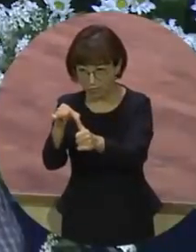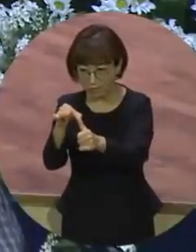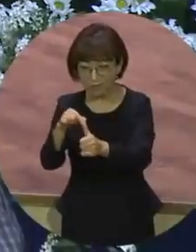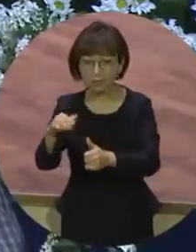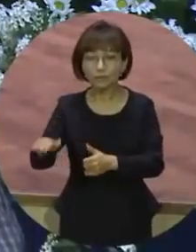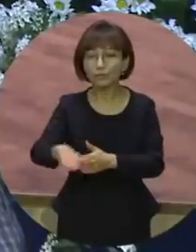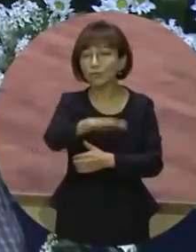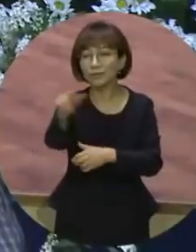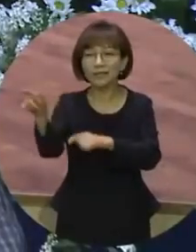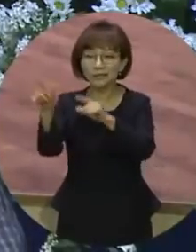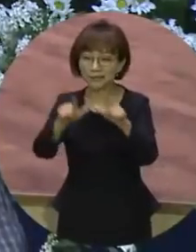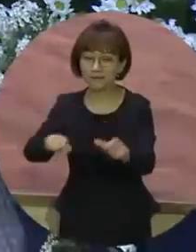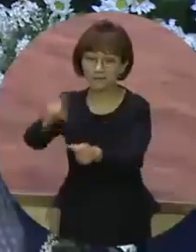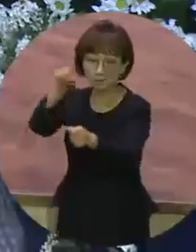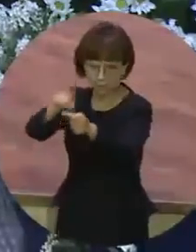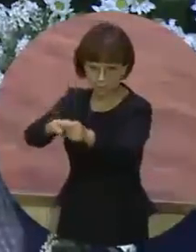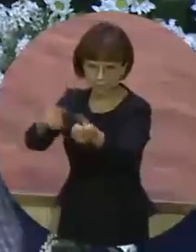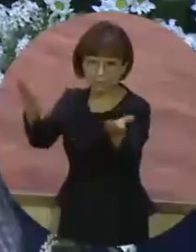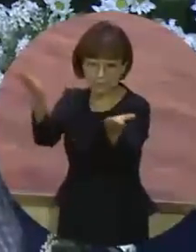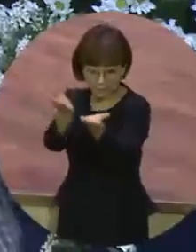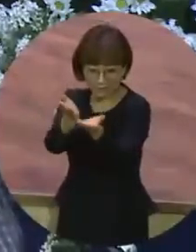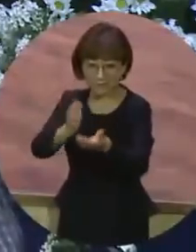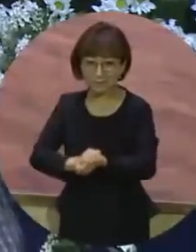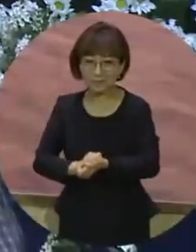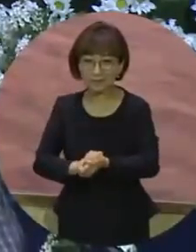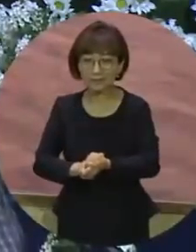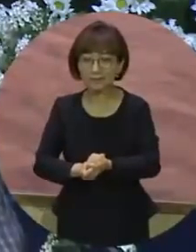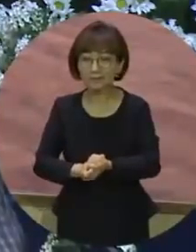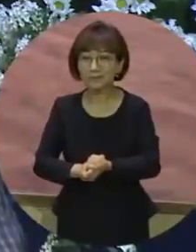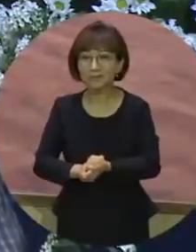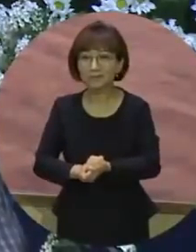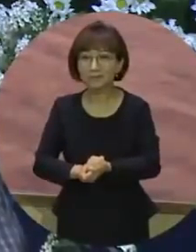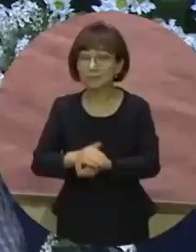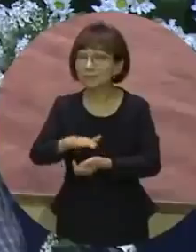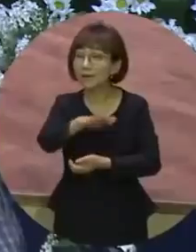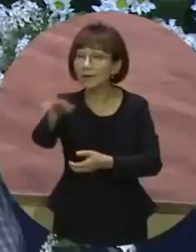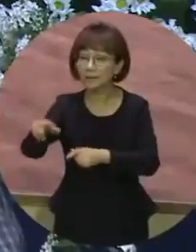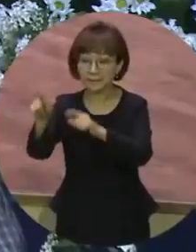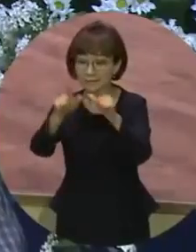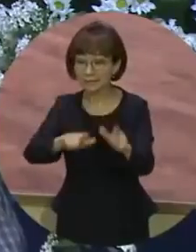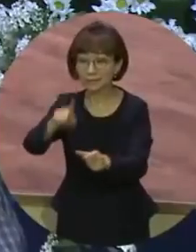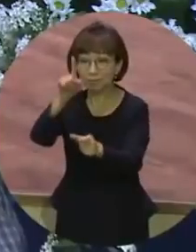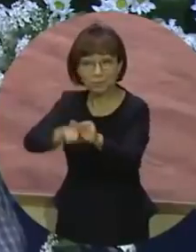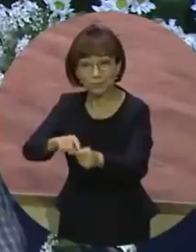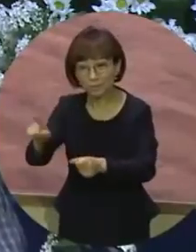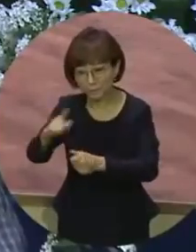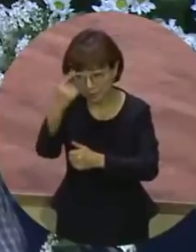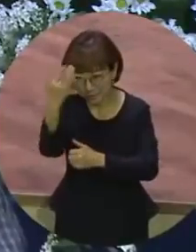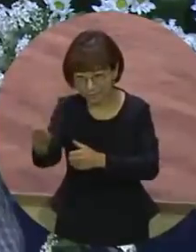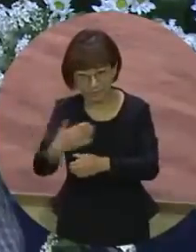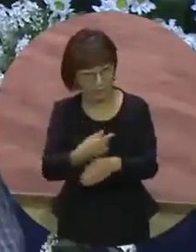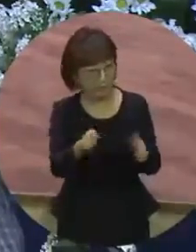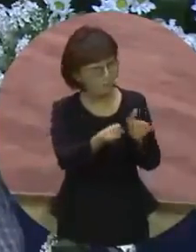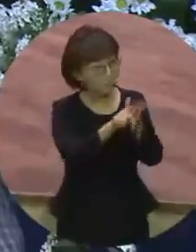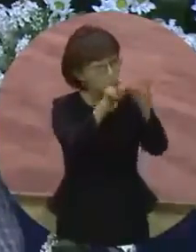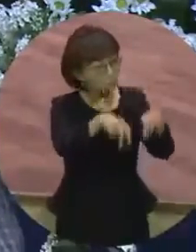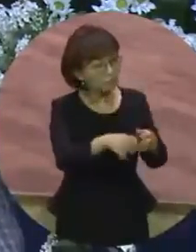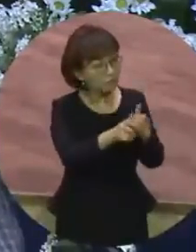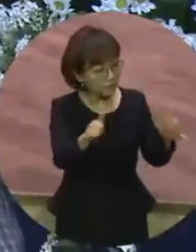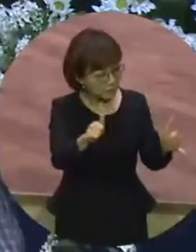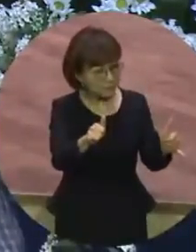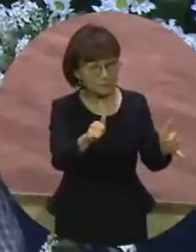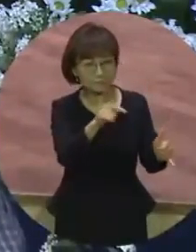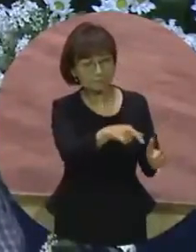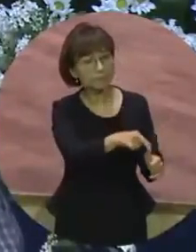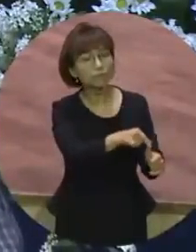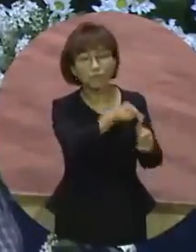이유예요. 우리가 살아가야 될 이유라고. 나의 존재의 이유라고요. 당신 왜 삽니까? 나는 불신